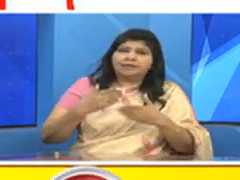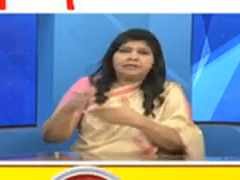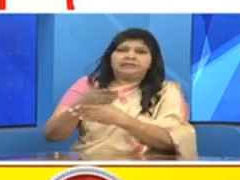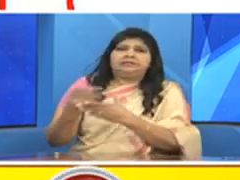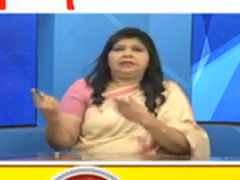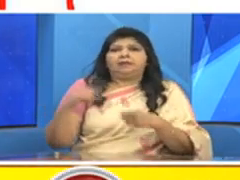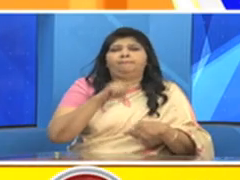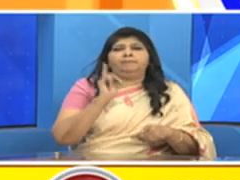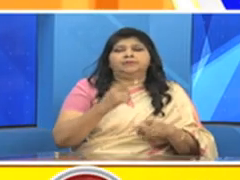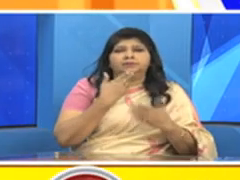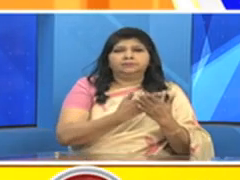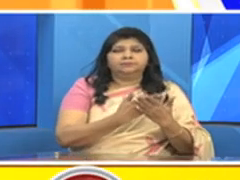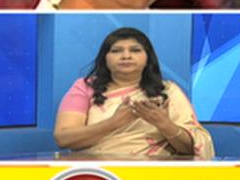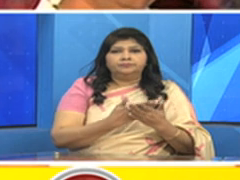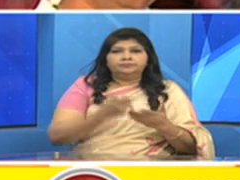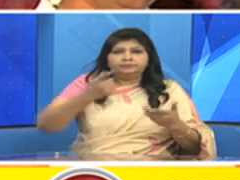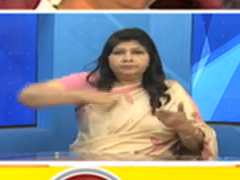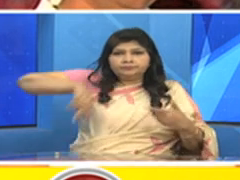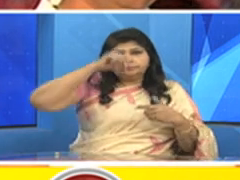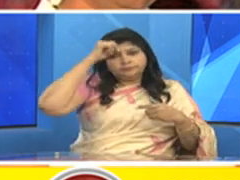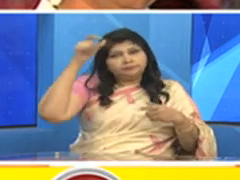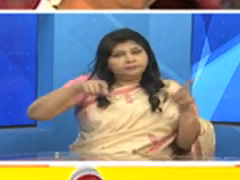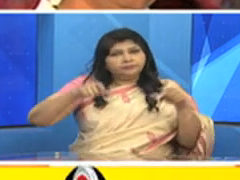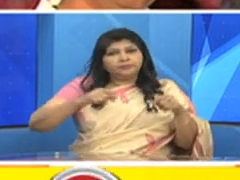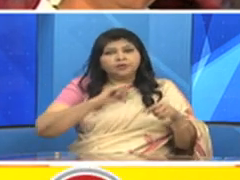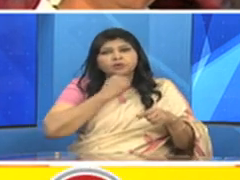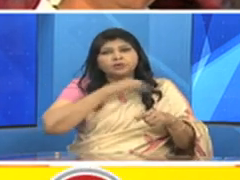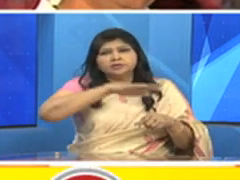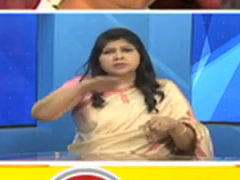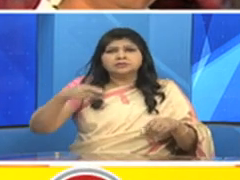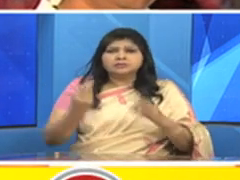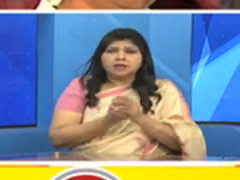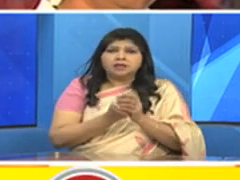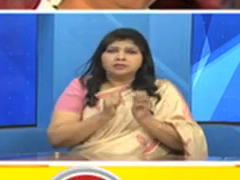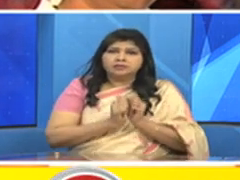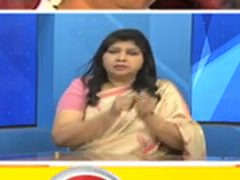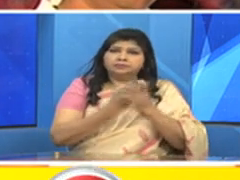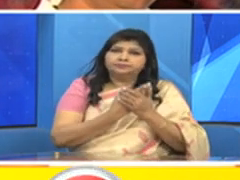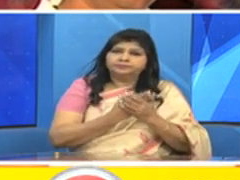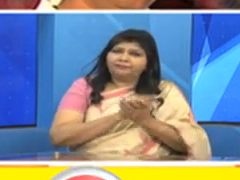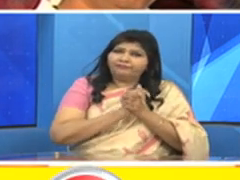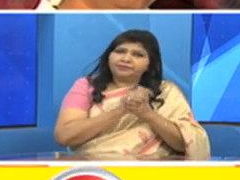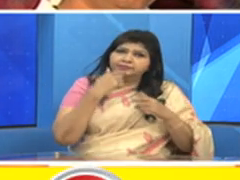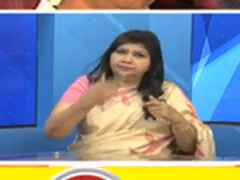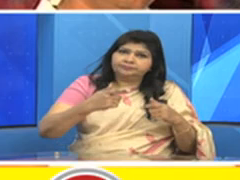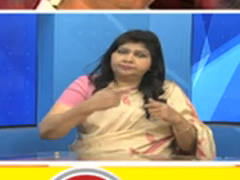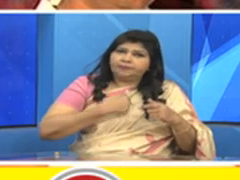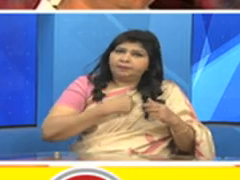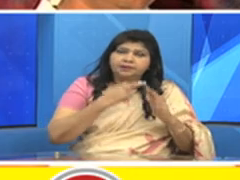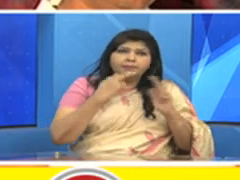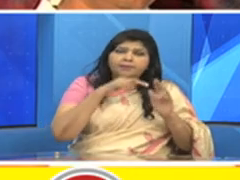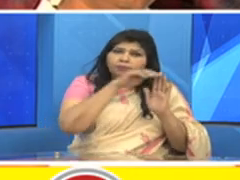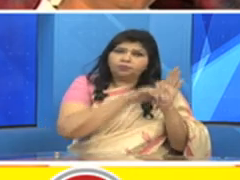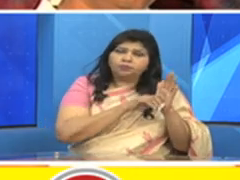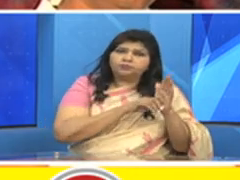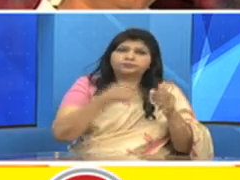करें। मेरे प्यारे देशवासियों और खास करके मेरे युवा साथियों, आज मन की बात के माध्यम से